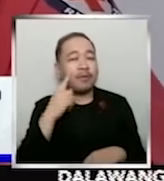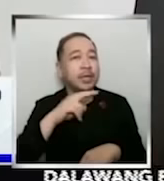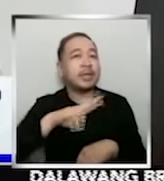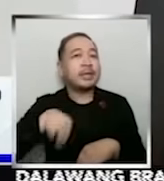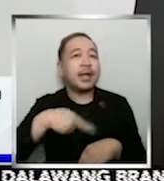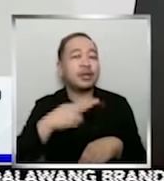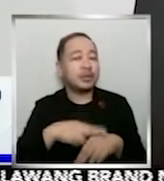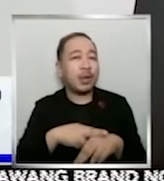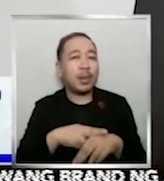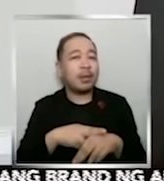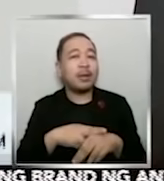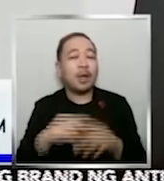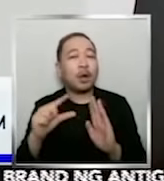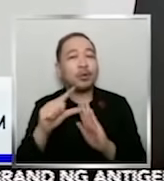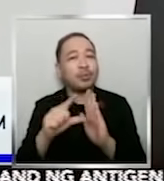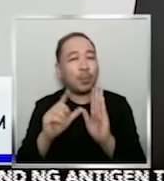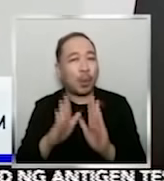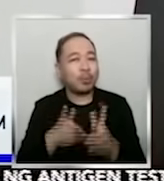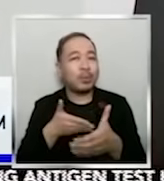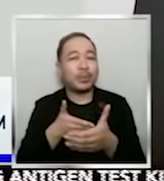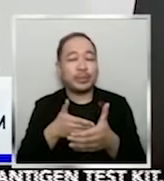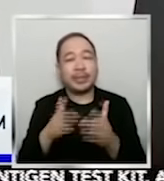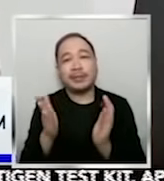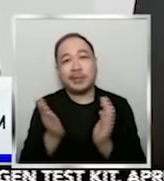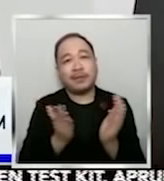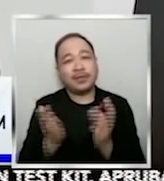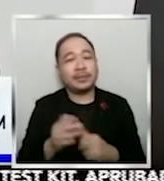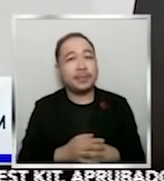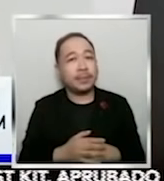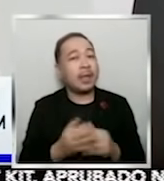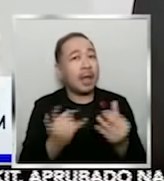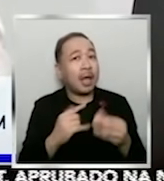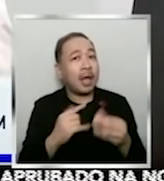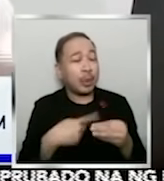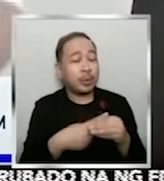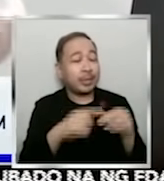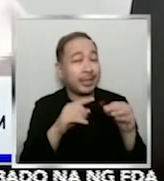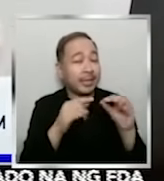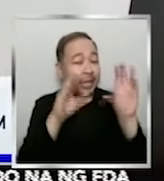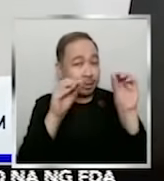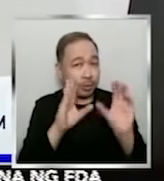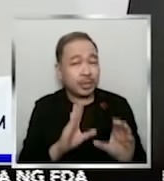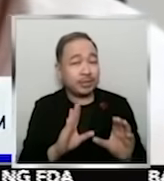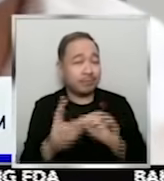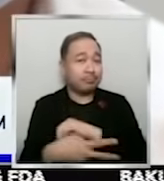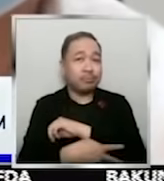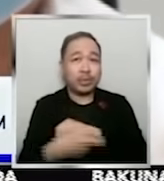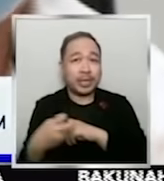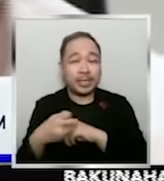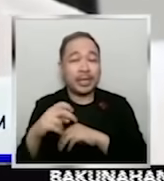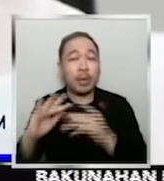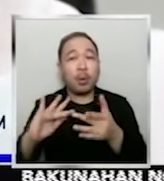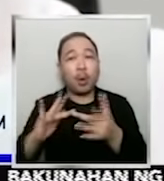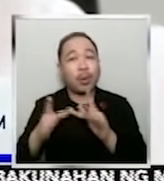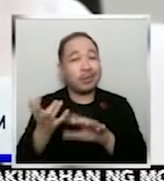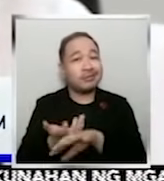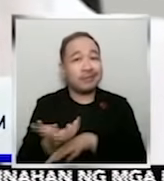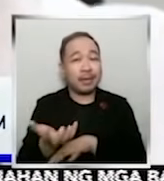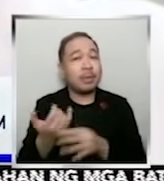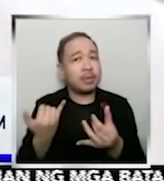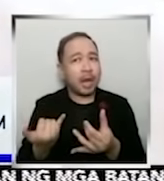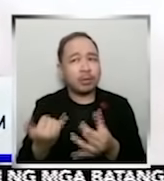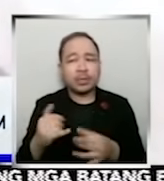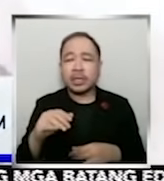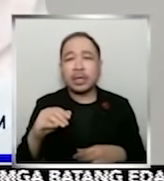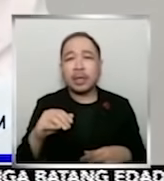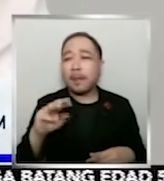Service. Kaugnay ng balita na mga gurong natangayan ng pera sa isang cyber scam, sinabi ni Deputy Speaker Rodante